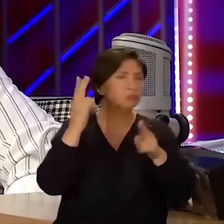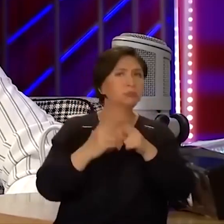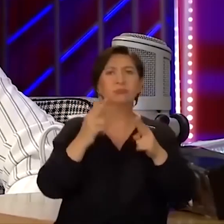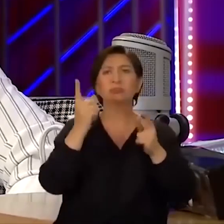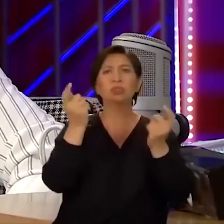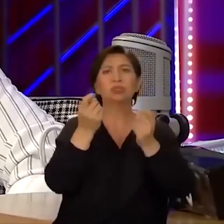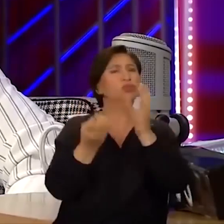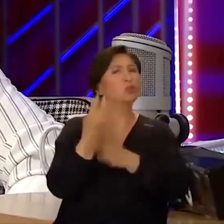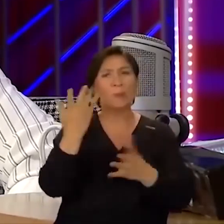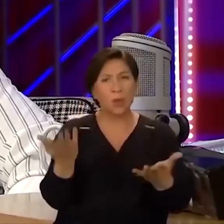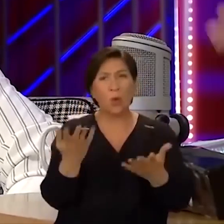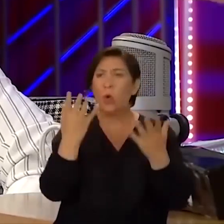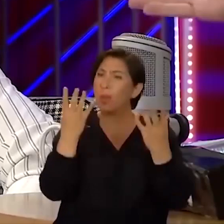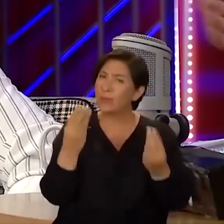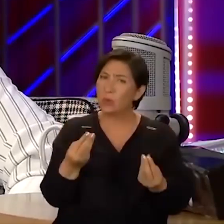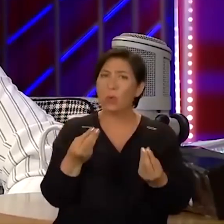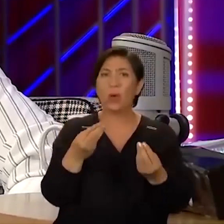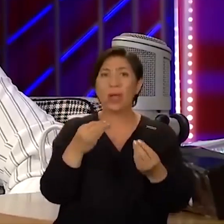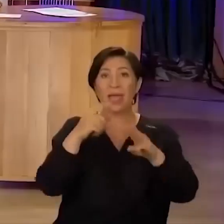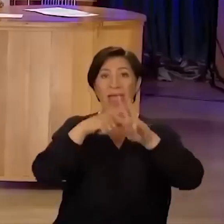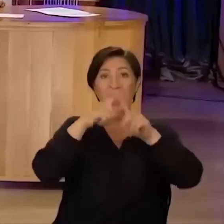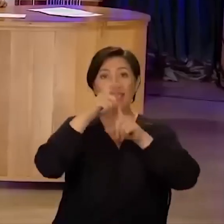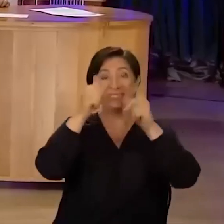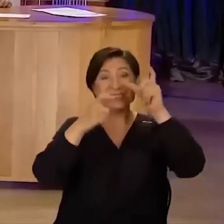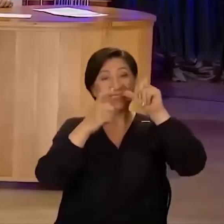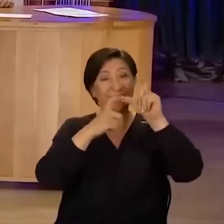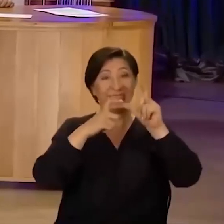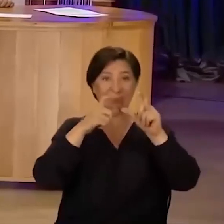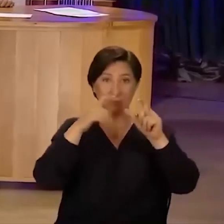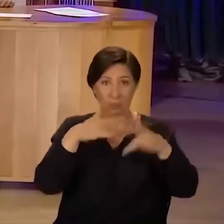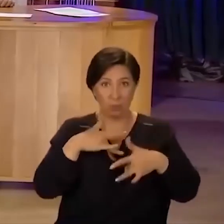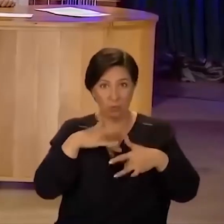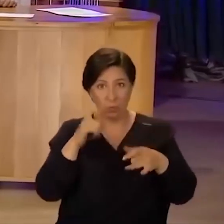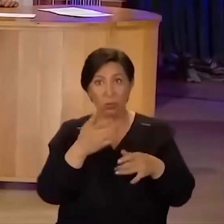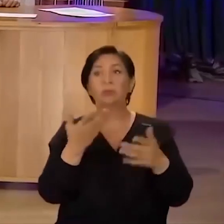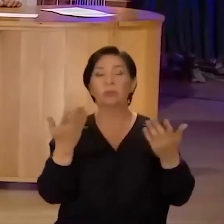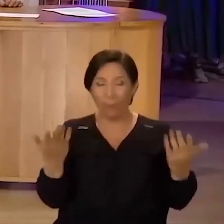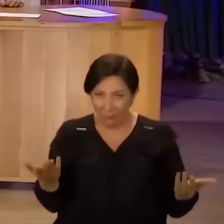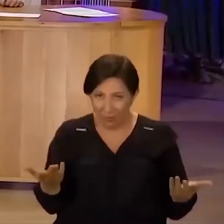anda böyle bir yolu bulunabiliyor ya olabilir ben yazacağım düşünmeni istemem